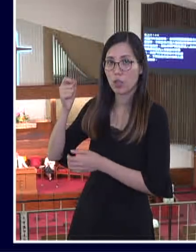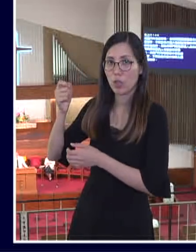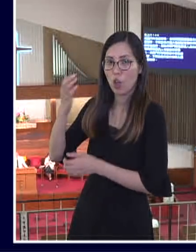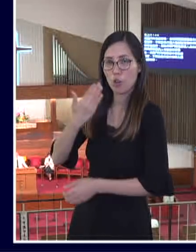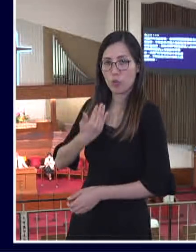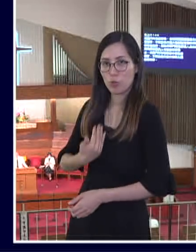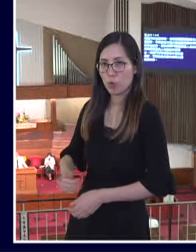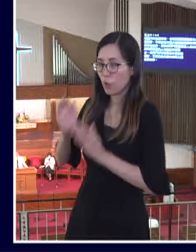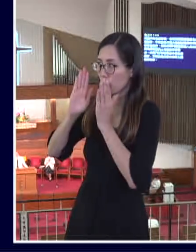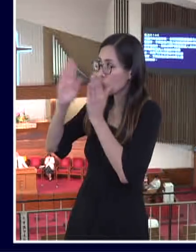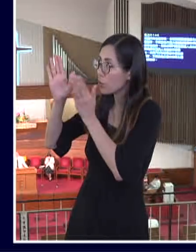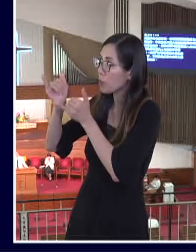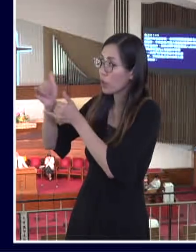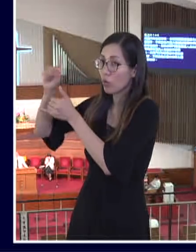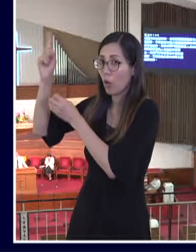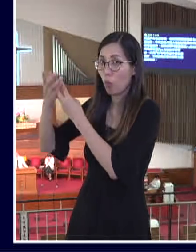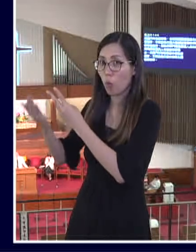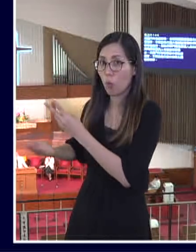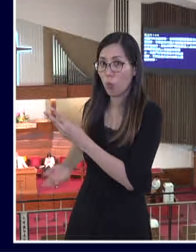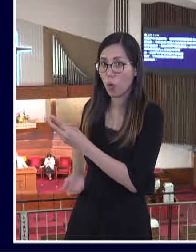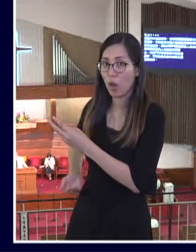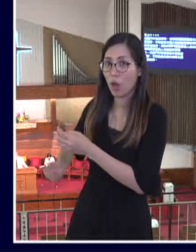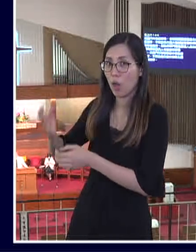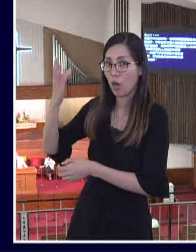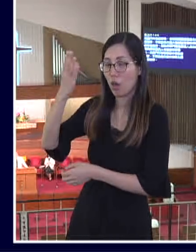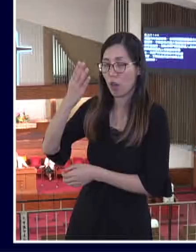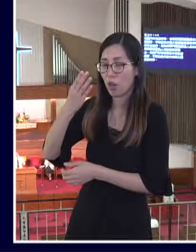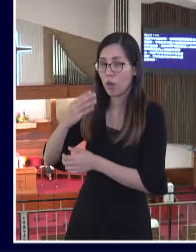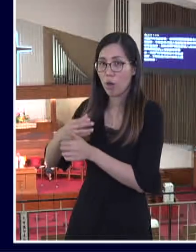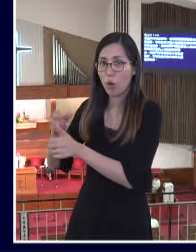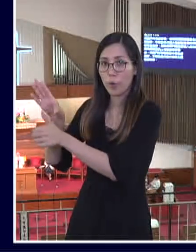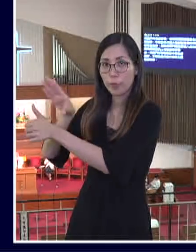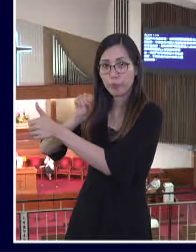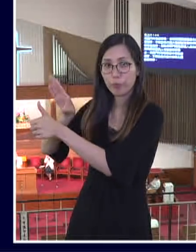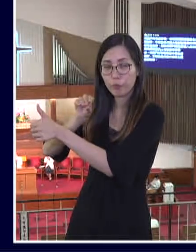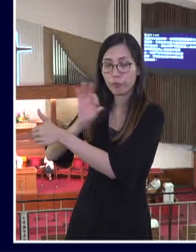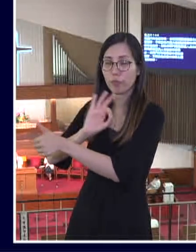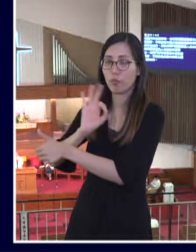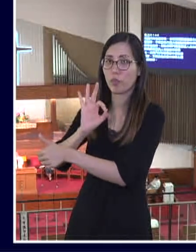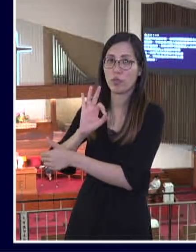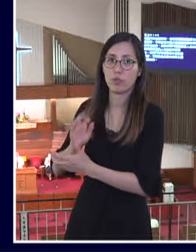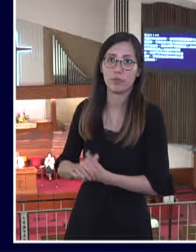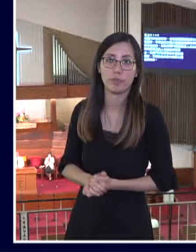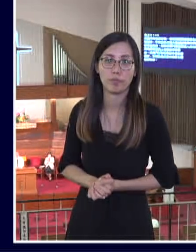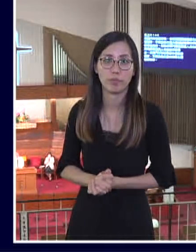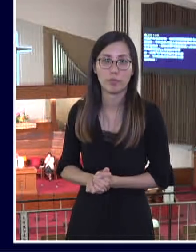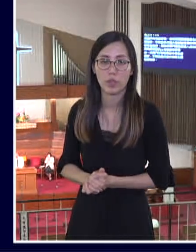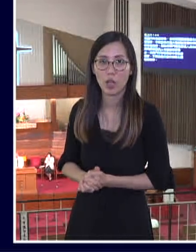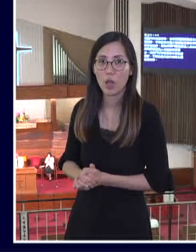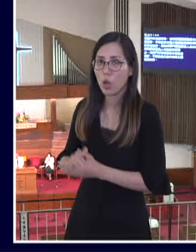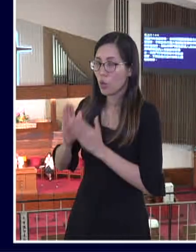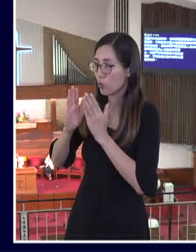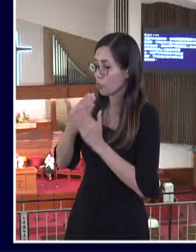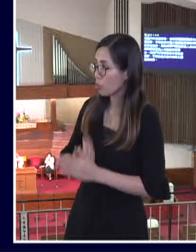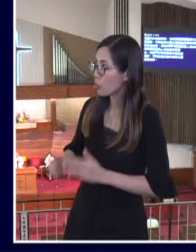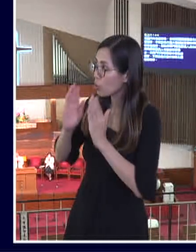专心顺从耶和华，其实就是专心跟从耶和华，同样的字，同样的意思。